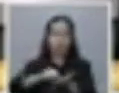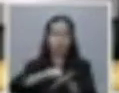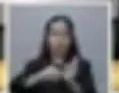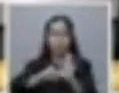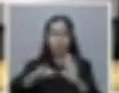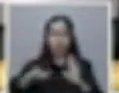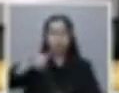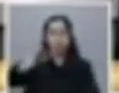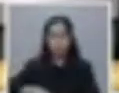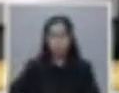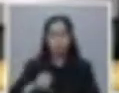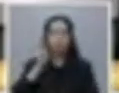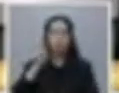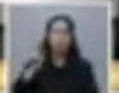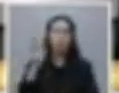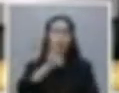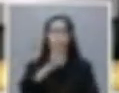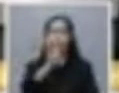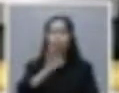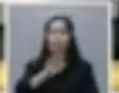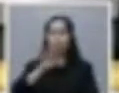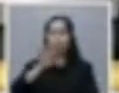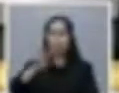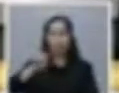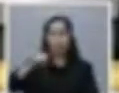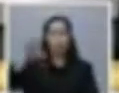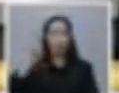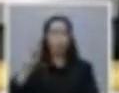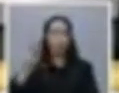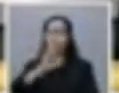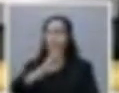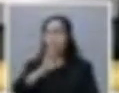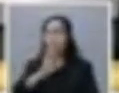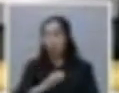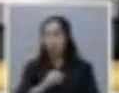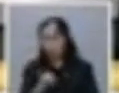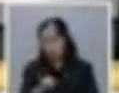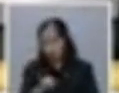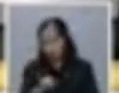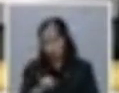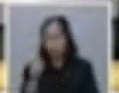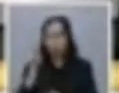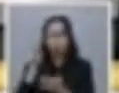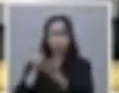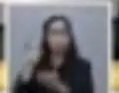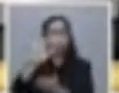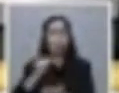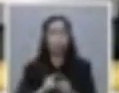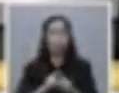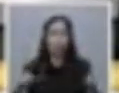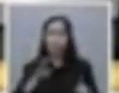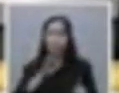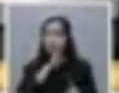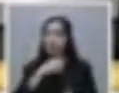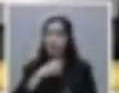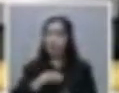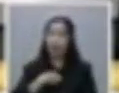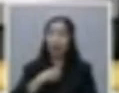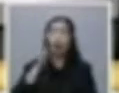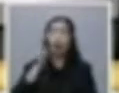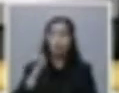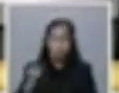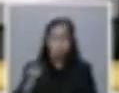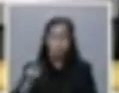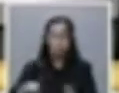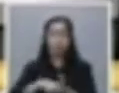องกู้เลย 469,000 ล้านไม่ต้องกู้เลยไม่ต้องกู้หรือจำเป็นต้องกู้เพราะว่าเม็ดเ